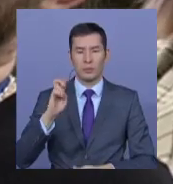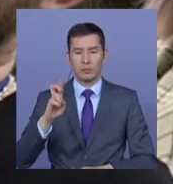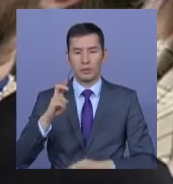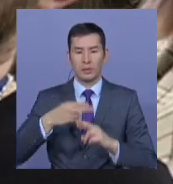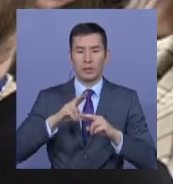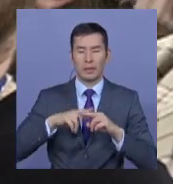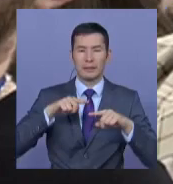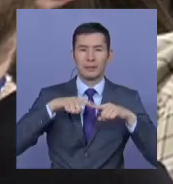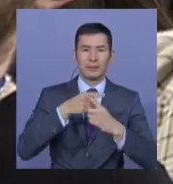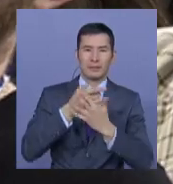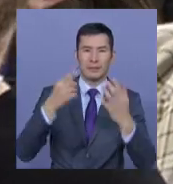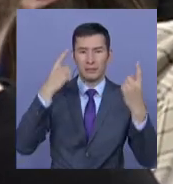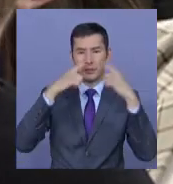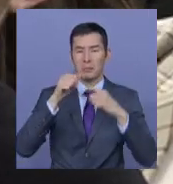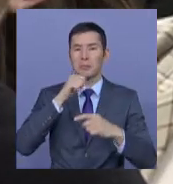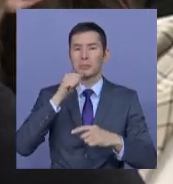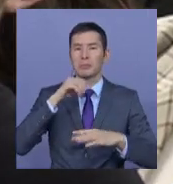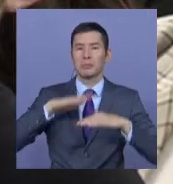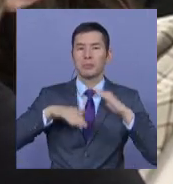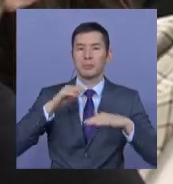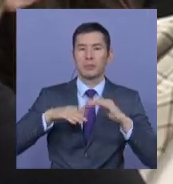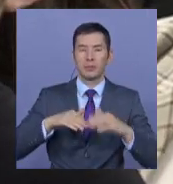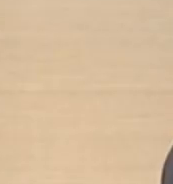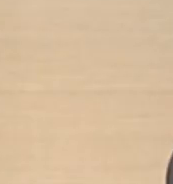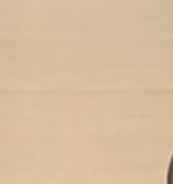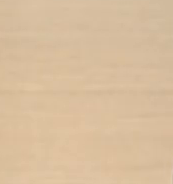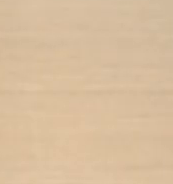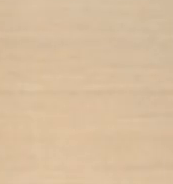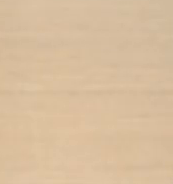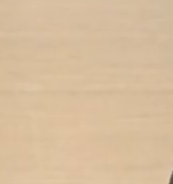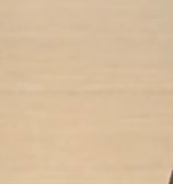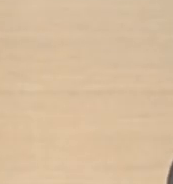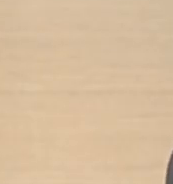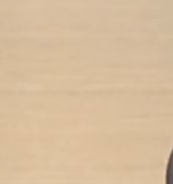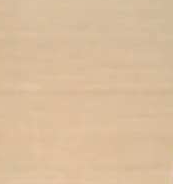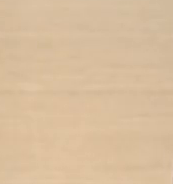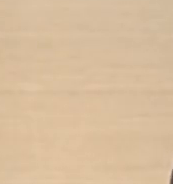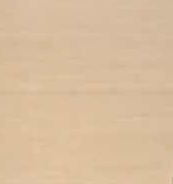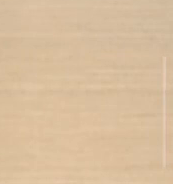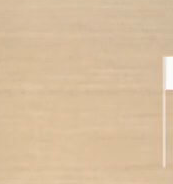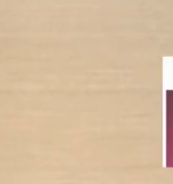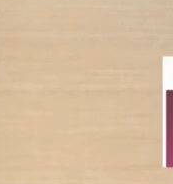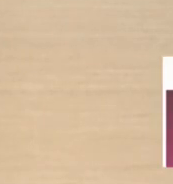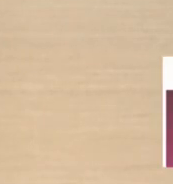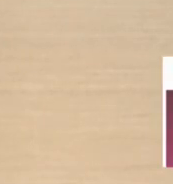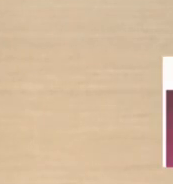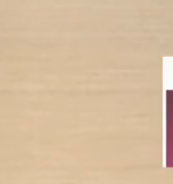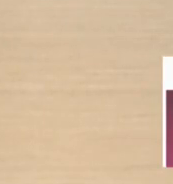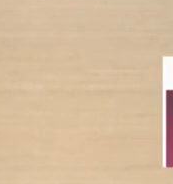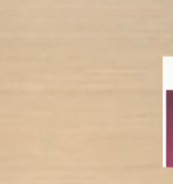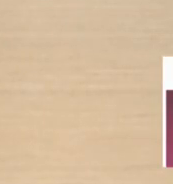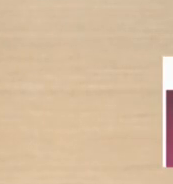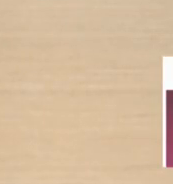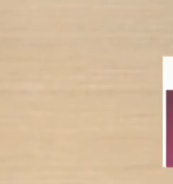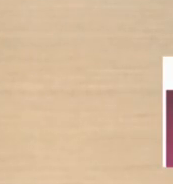инновациялық әдістерді де қолданып көру керек, деді жиналғандар. На протяжении 25 лет. 25 жыл ішінде